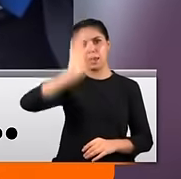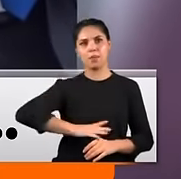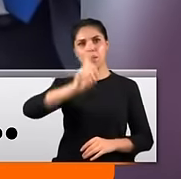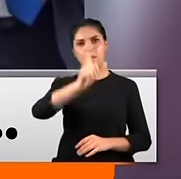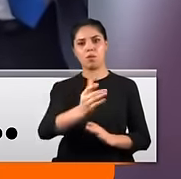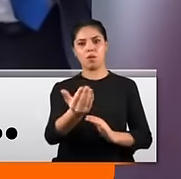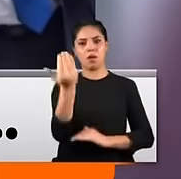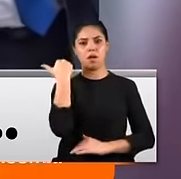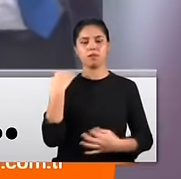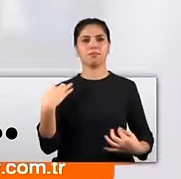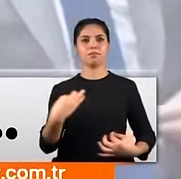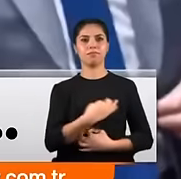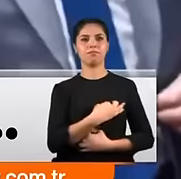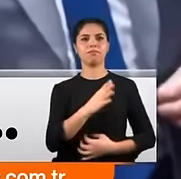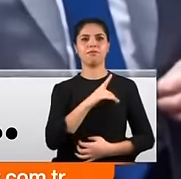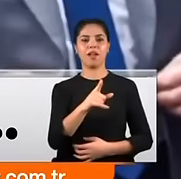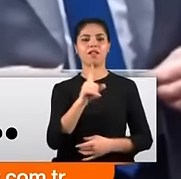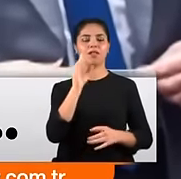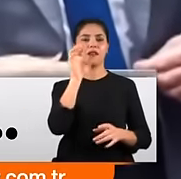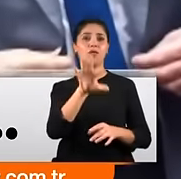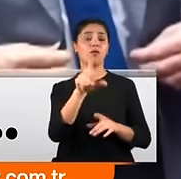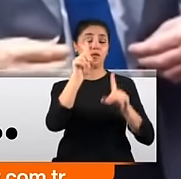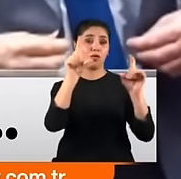ceketini iliklediği fotoğrafı seçti.